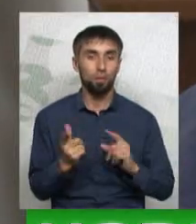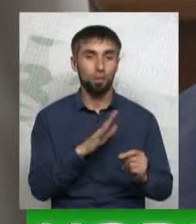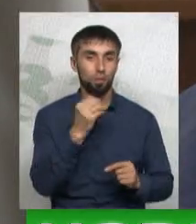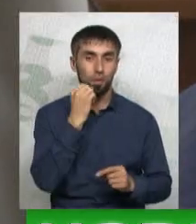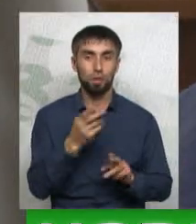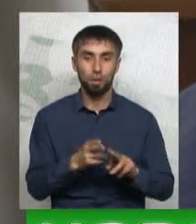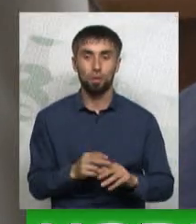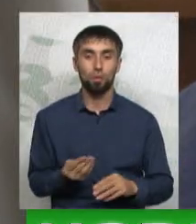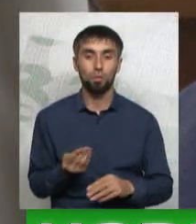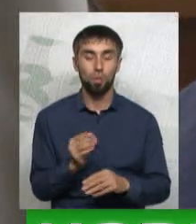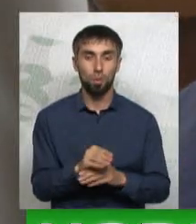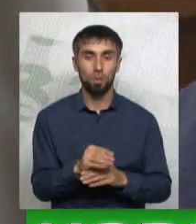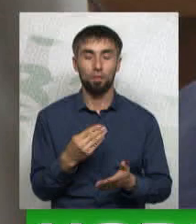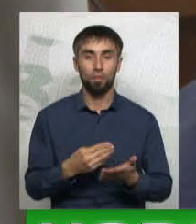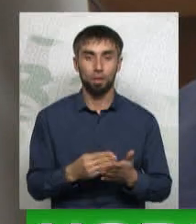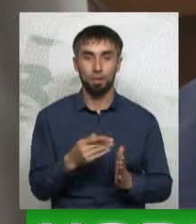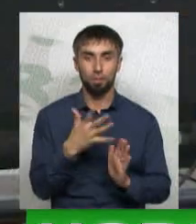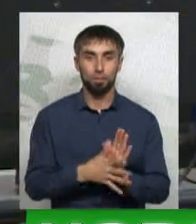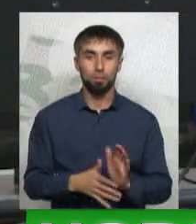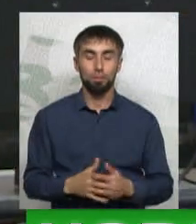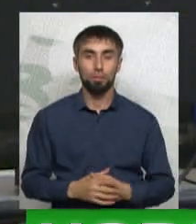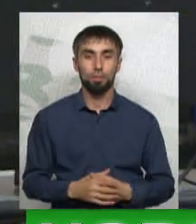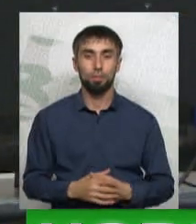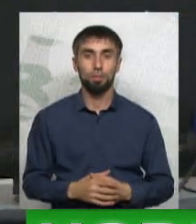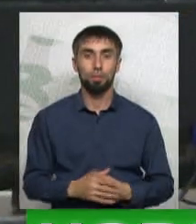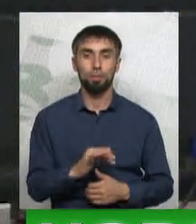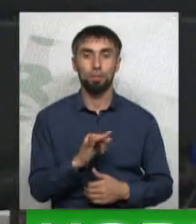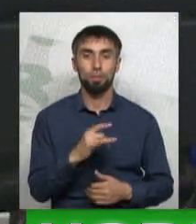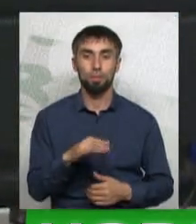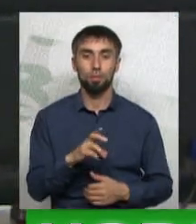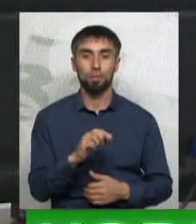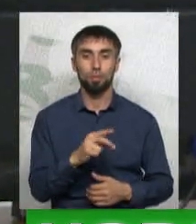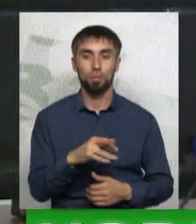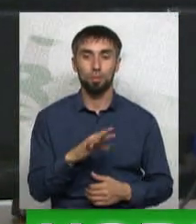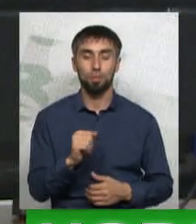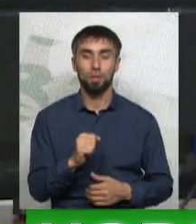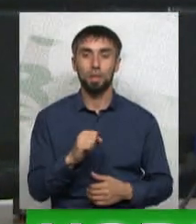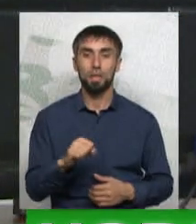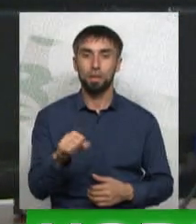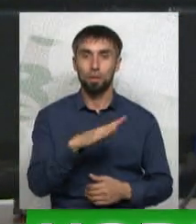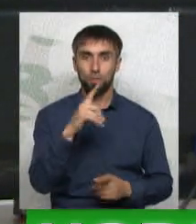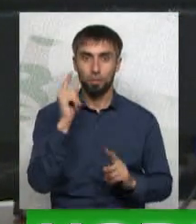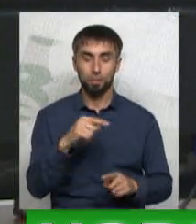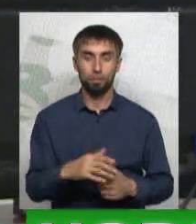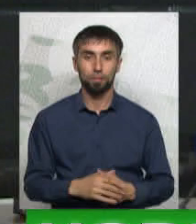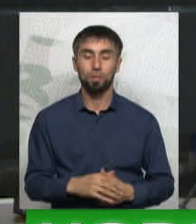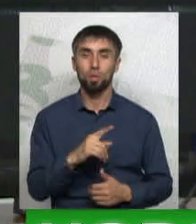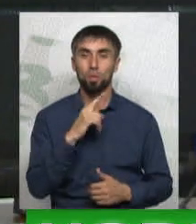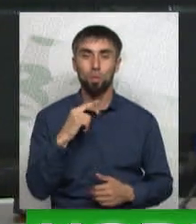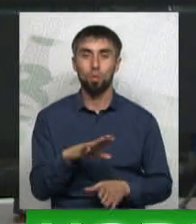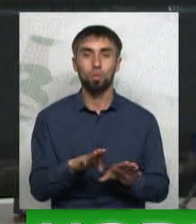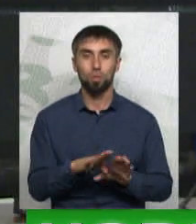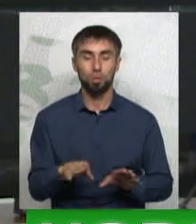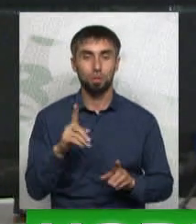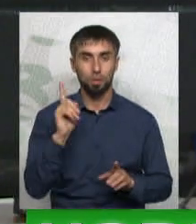Москву, ведь это дополнительные финансовые расходы. Институт Бакулева, Европе Йозжи, Россия, я